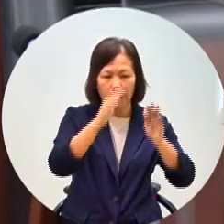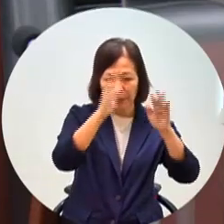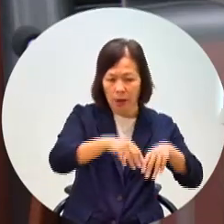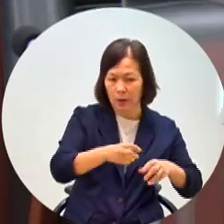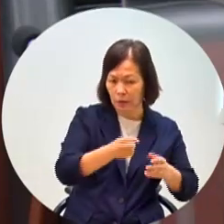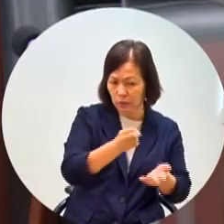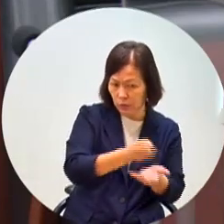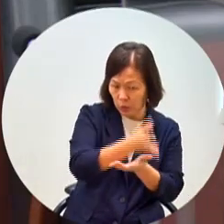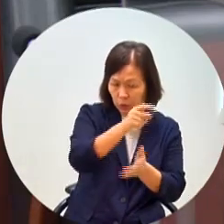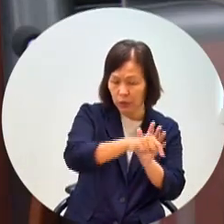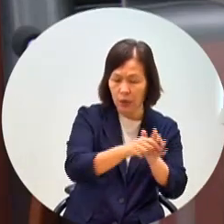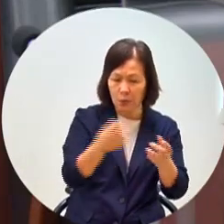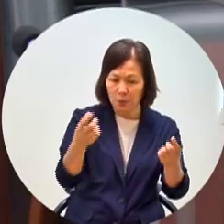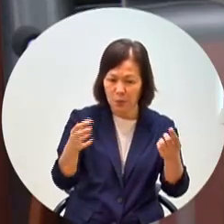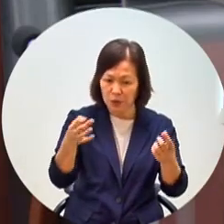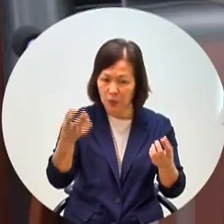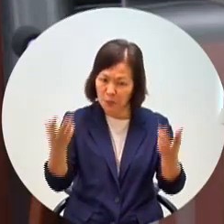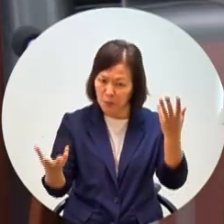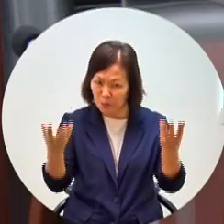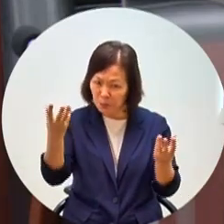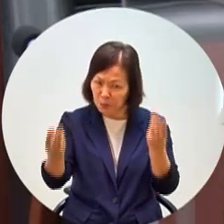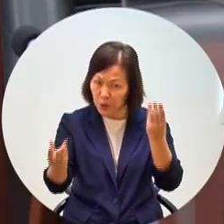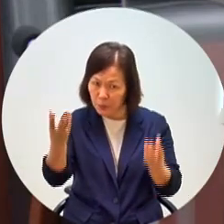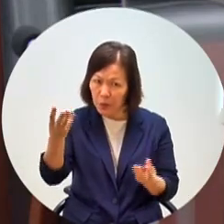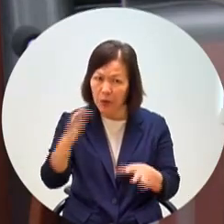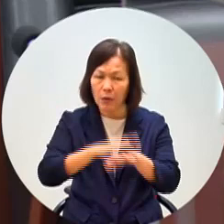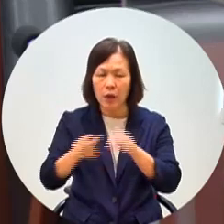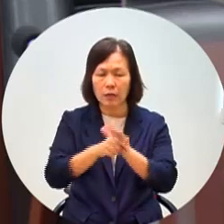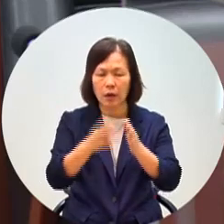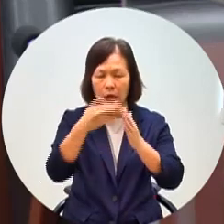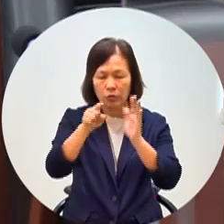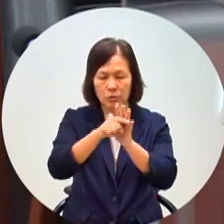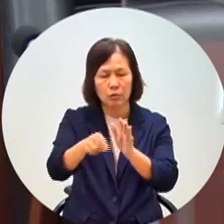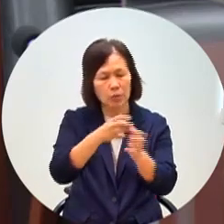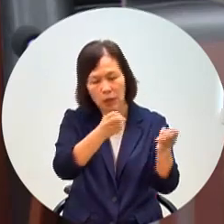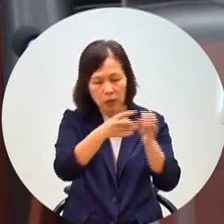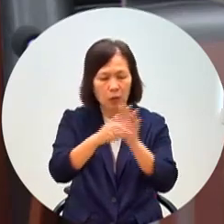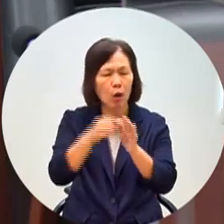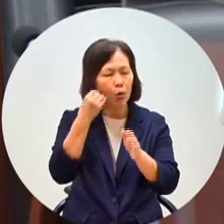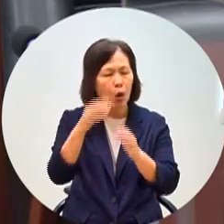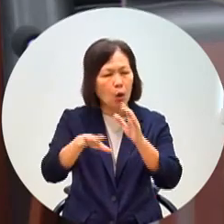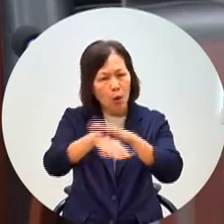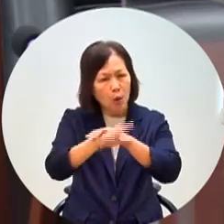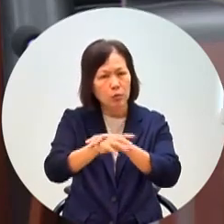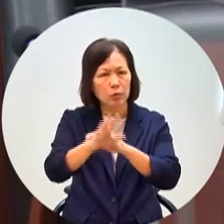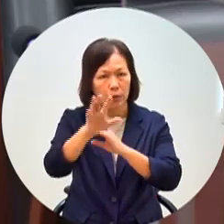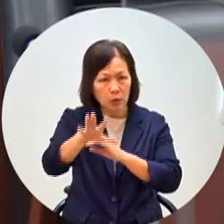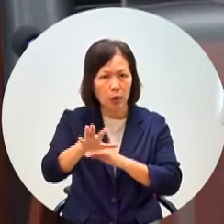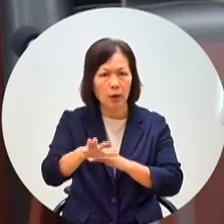那时候就有跟那个学校去探讨说，因为学校还有个闲置空间，它大概那个闲置空间